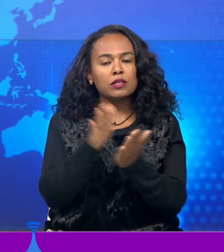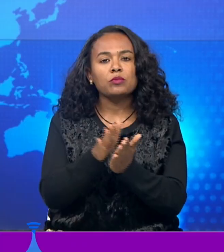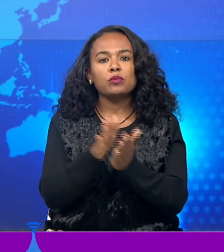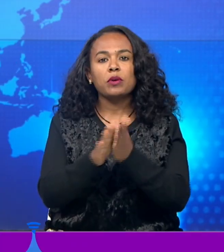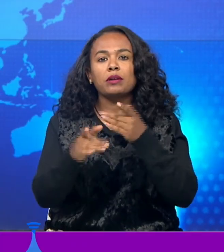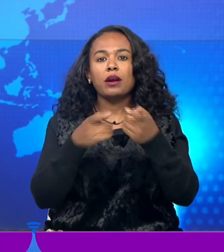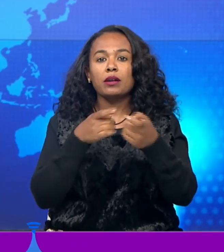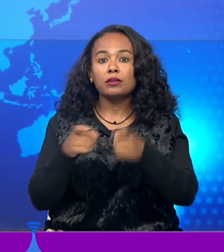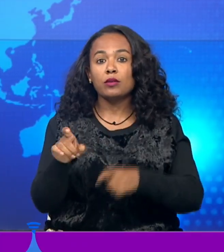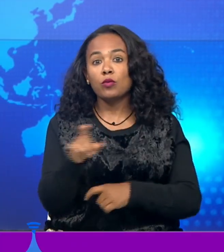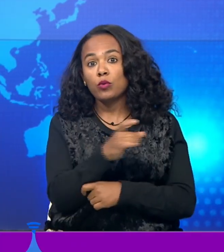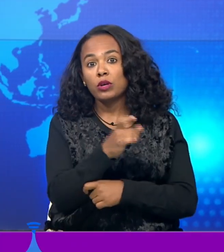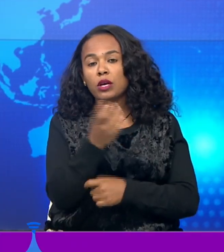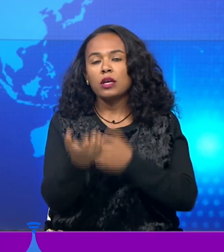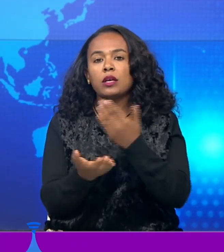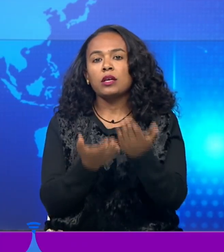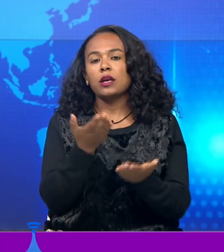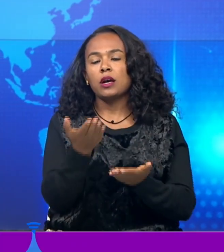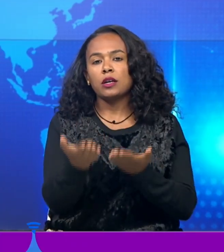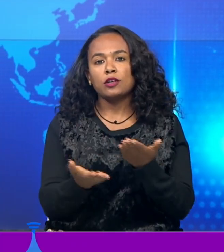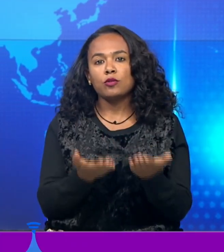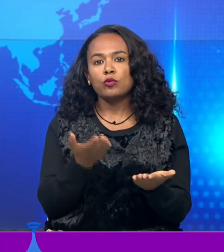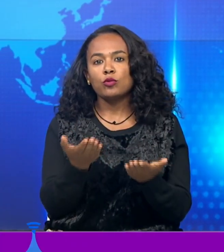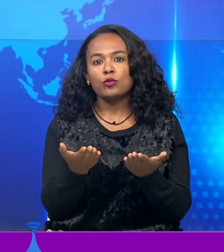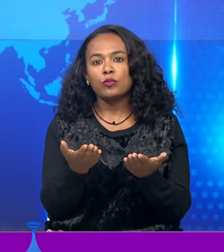ሆኜ እያገለገልኩ